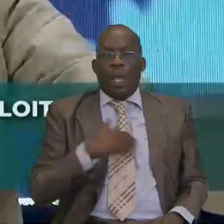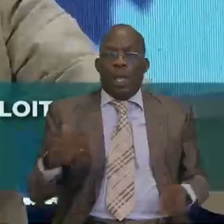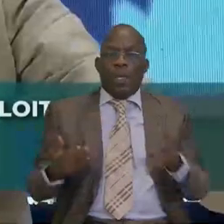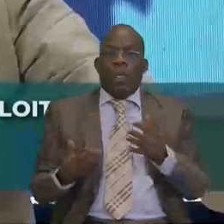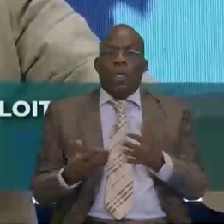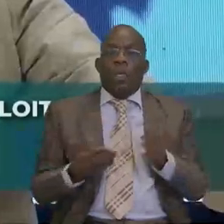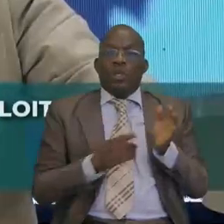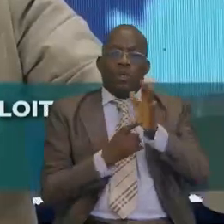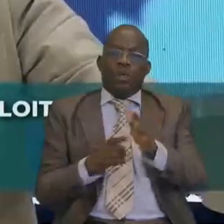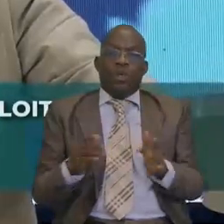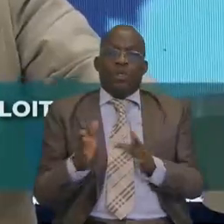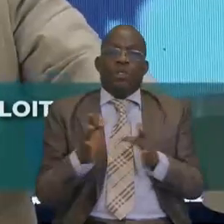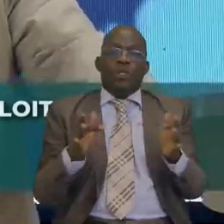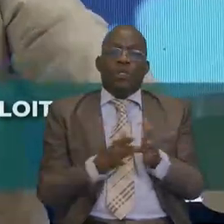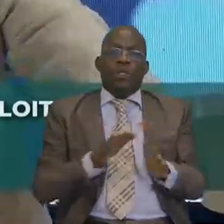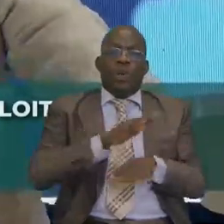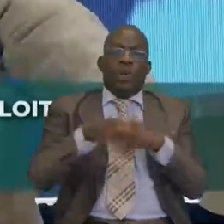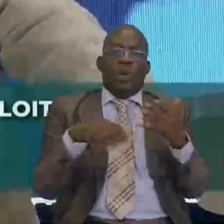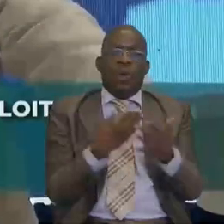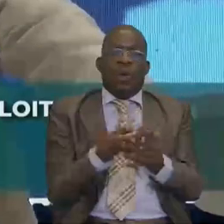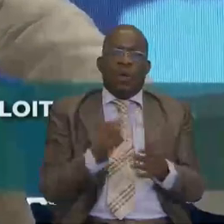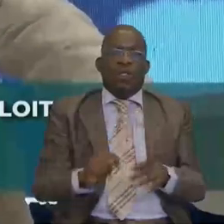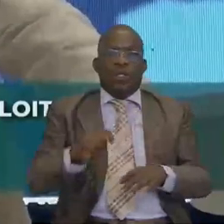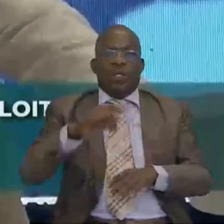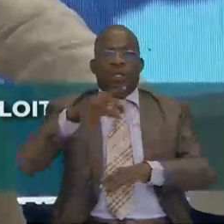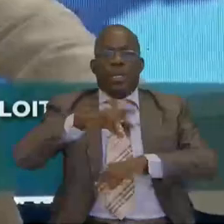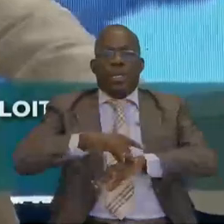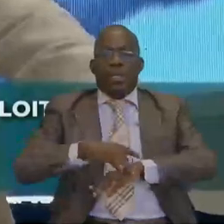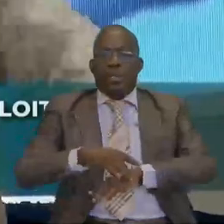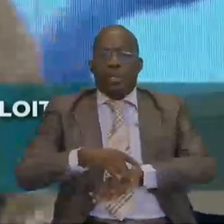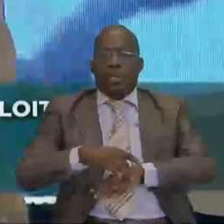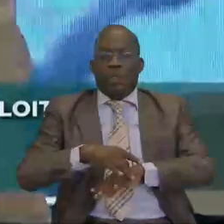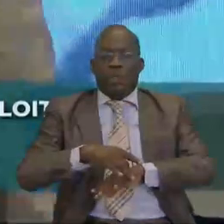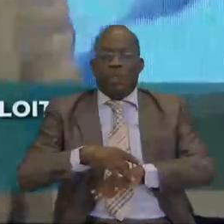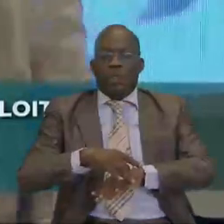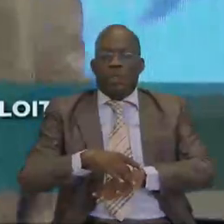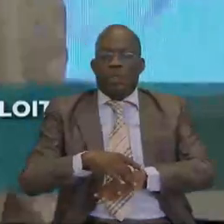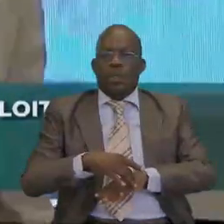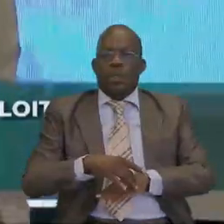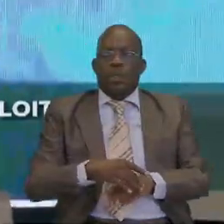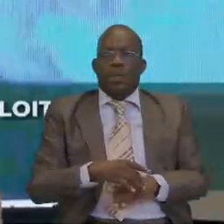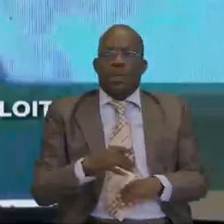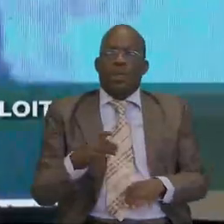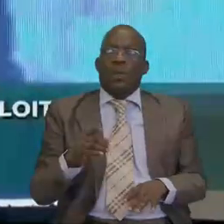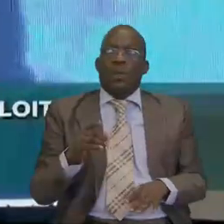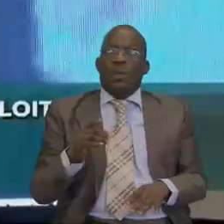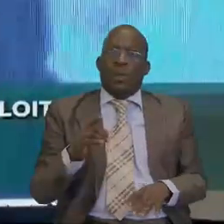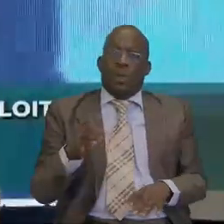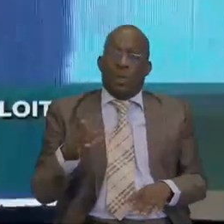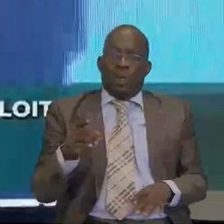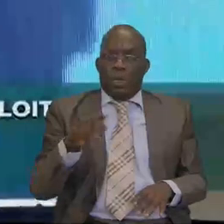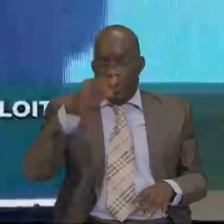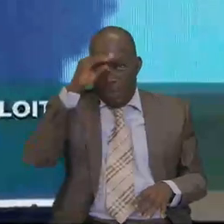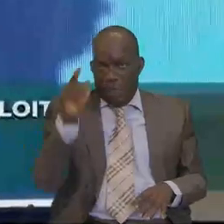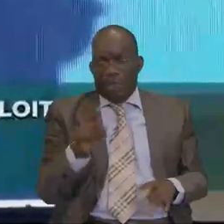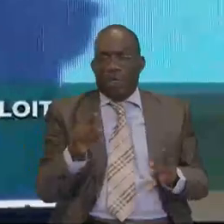Et il a montré à Jésus toutes les extrémités de la terre. Il a juste montré une image. Il te montre que